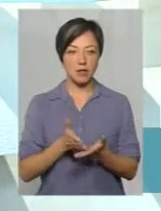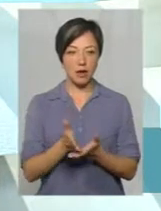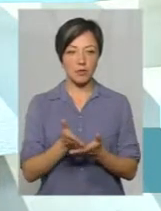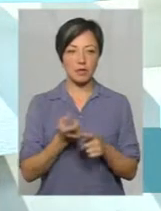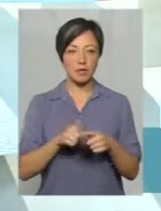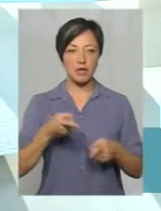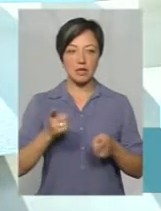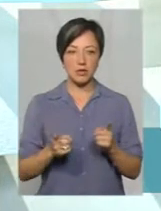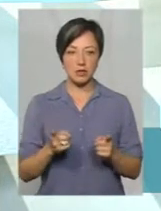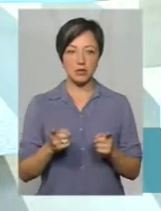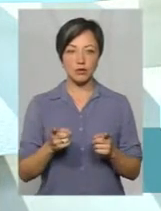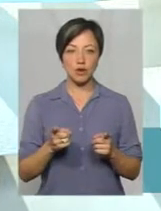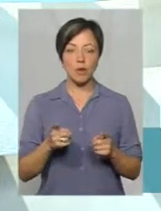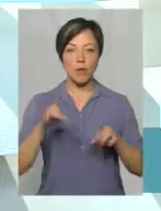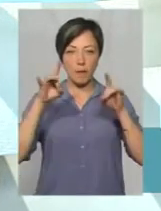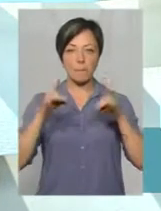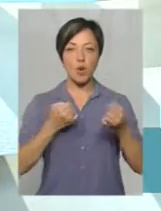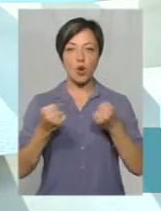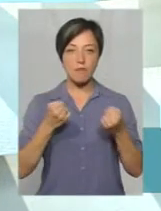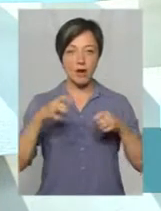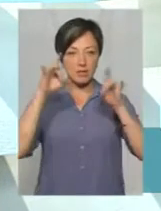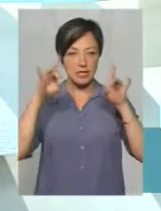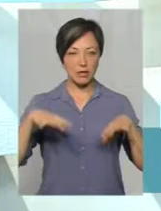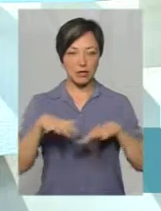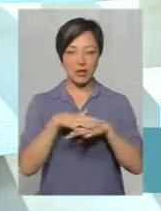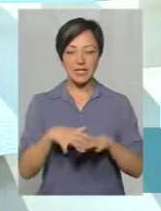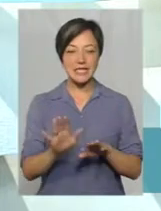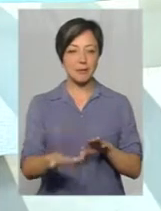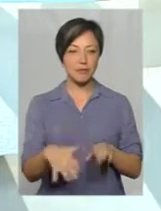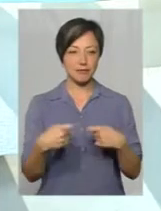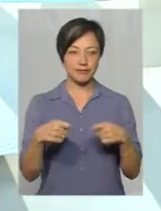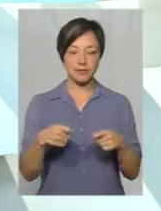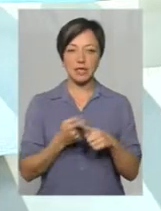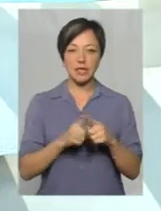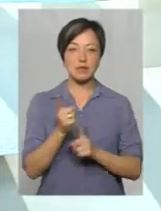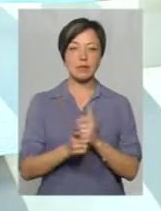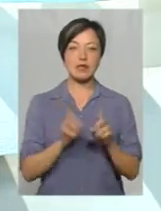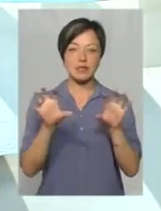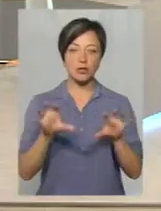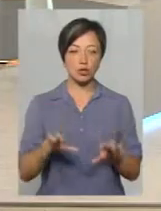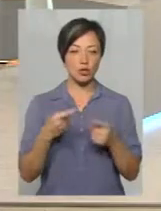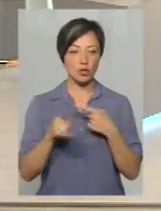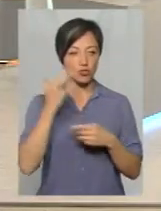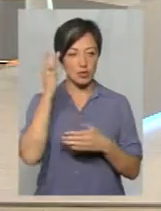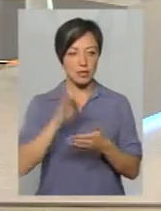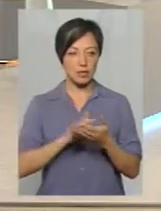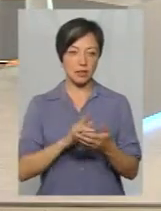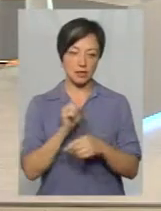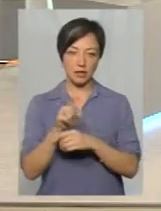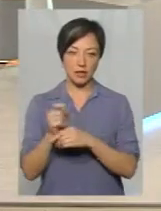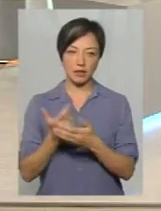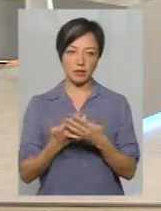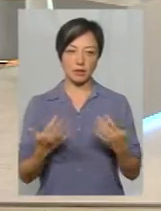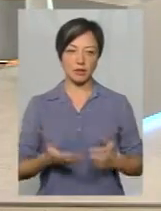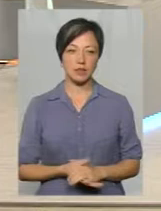– це дійсно боротьба зі стихійною торгівлею. Тобто з зими? Так, ви маєте... змінили статут, інші цілі, інші завдання.